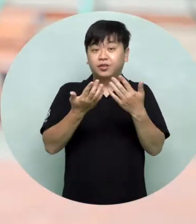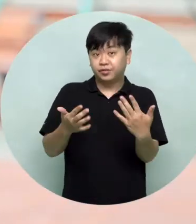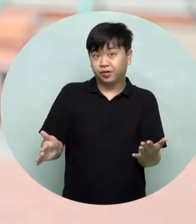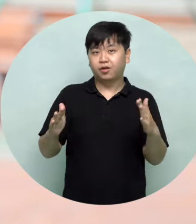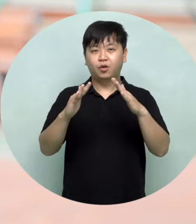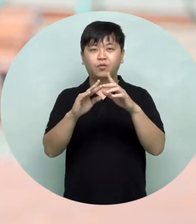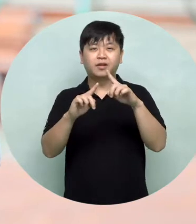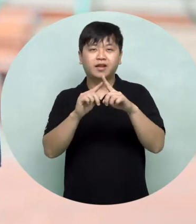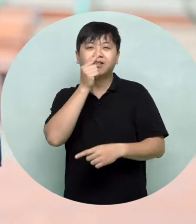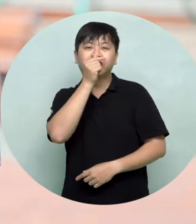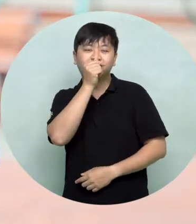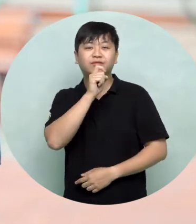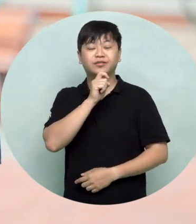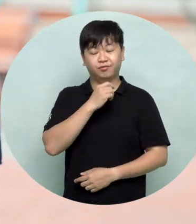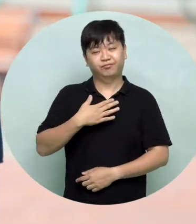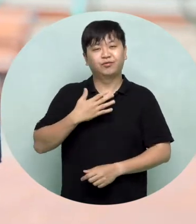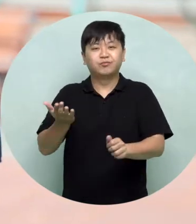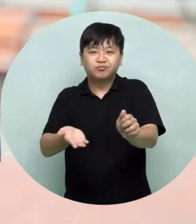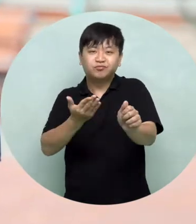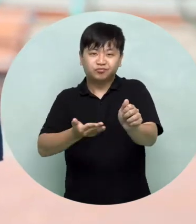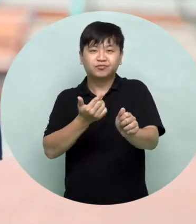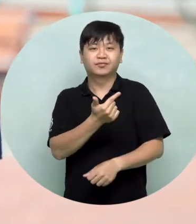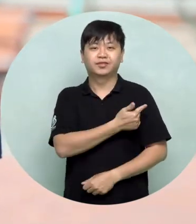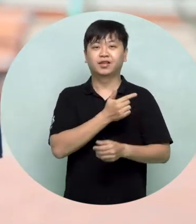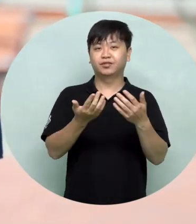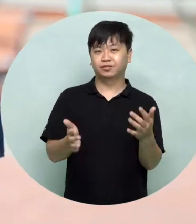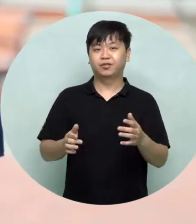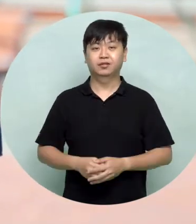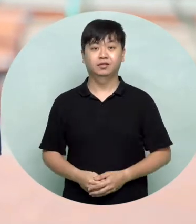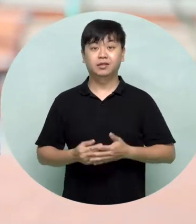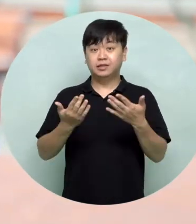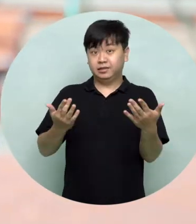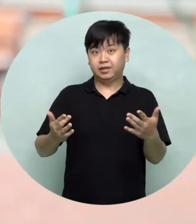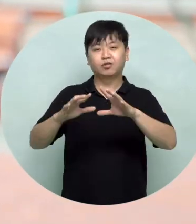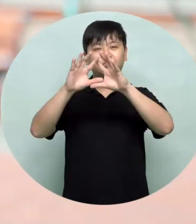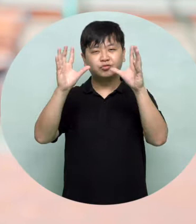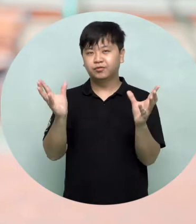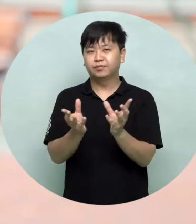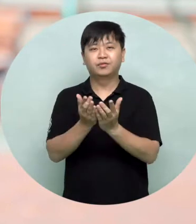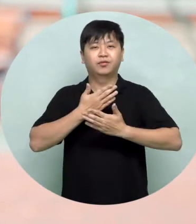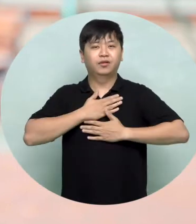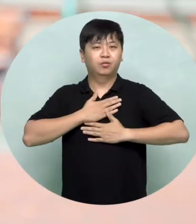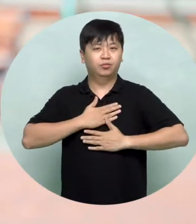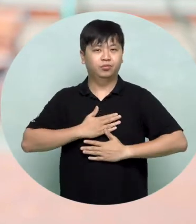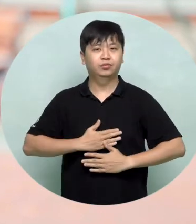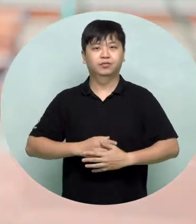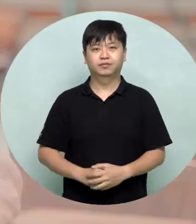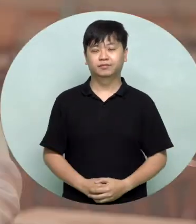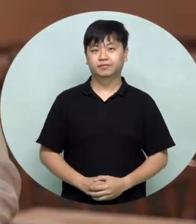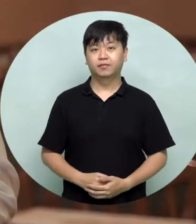之后，全家人受到我嘅鼓励，都走去打。而家咧就全家都好放心